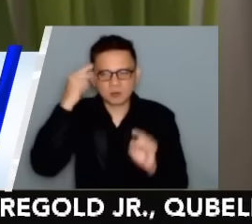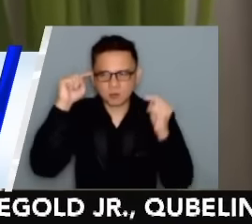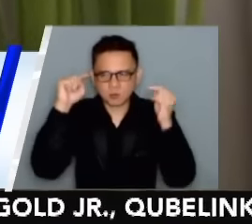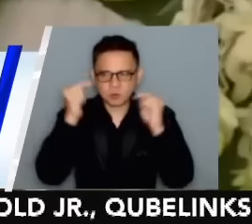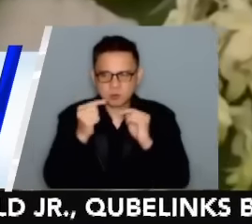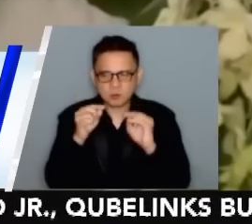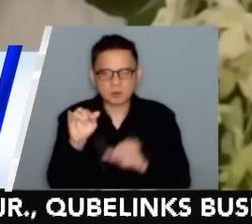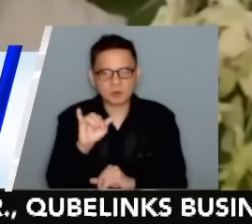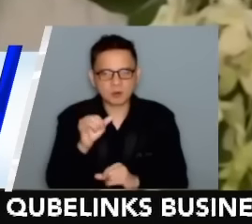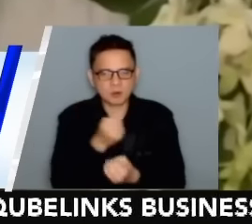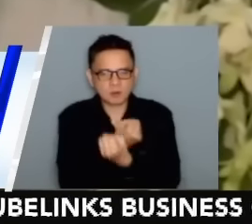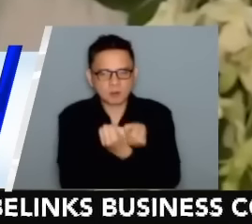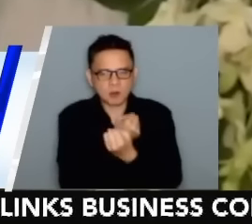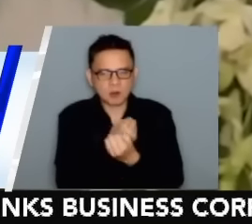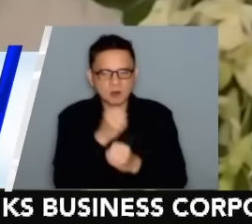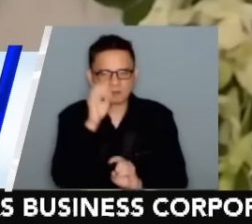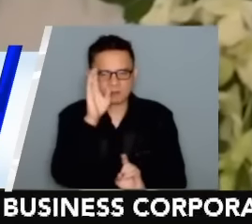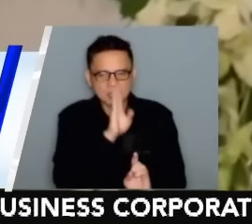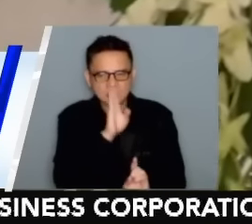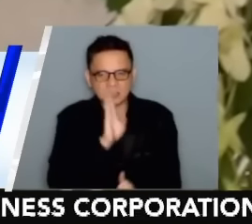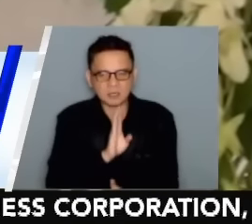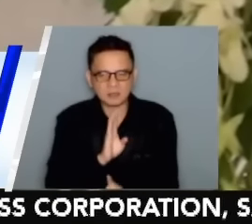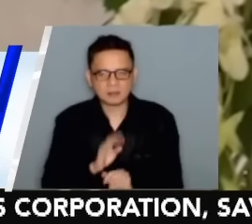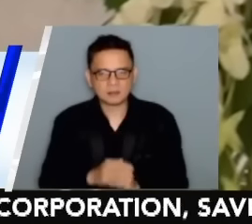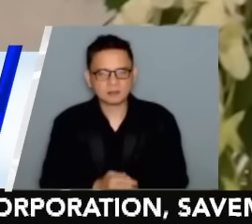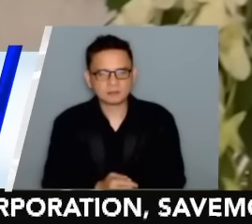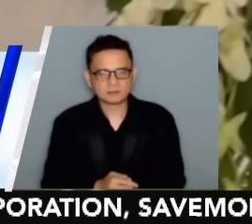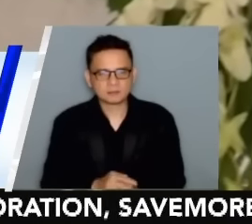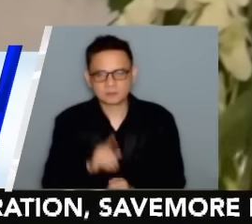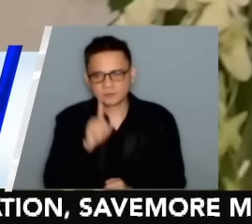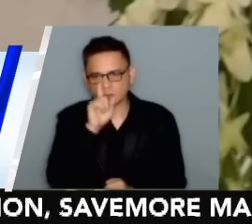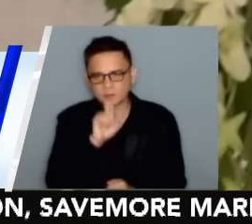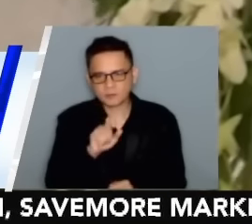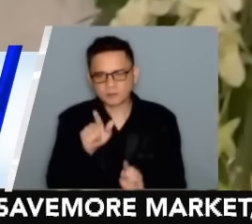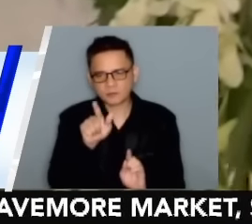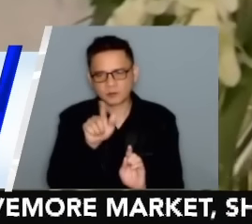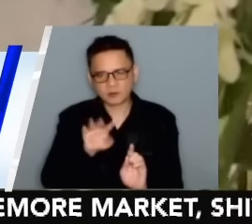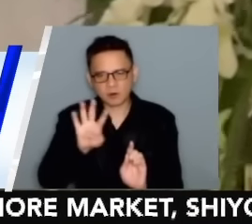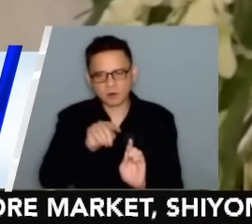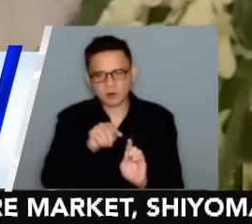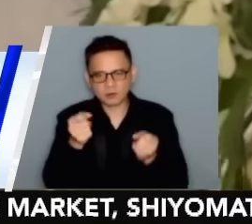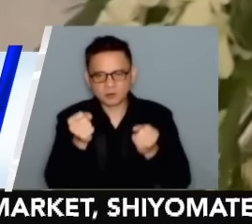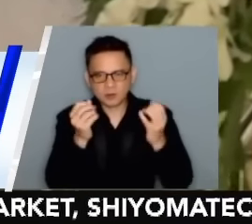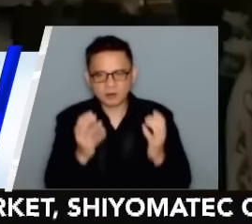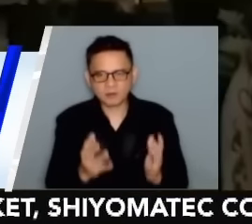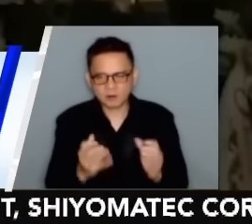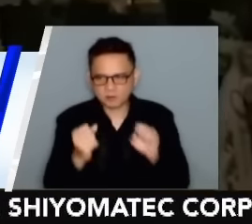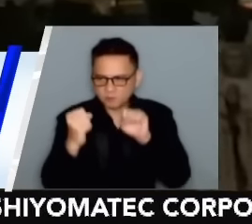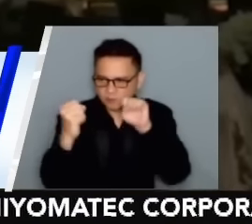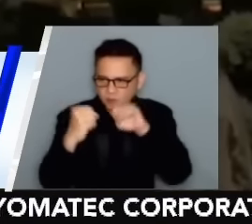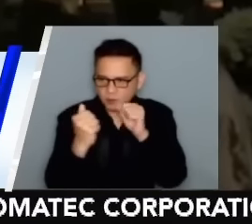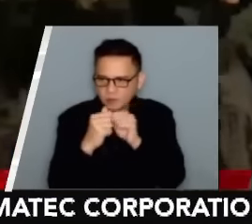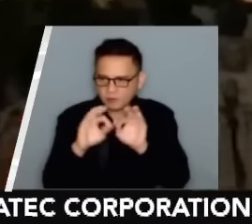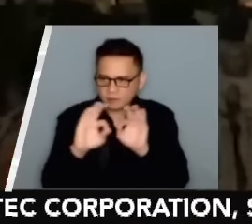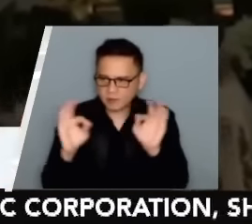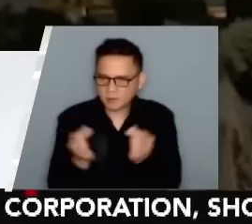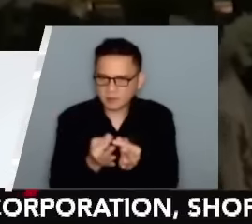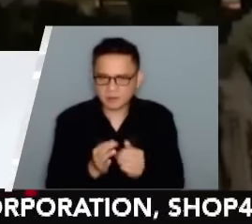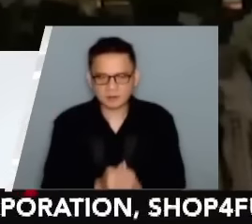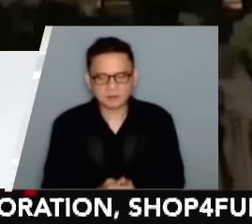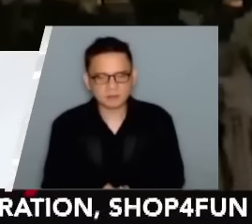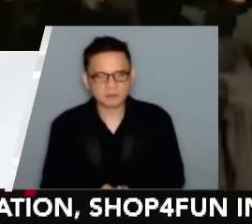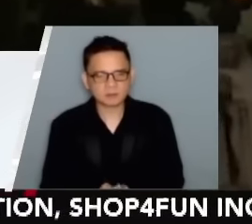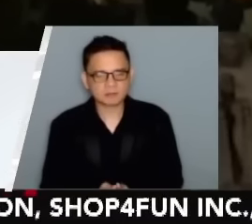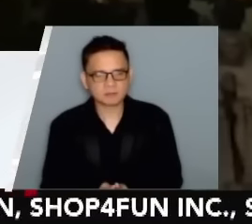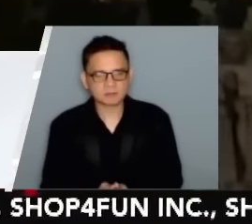dibdib nakipag-ayos na ang 18 anyos na driver ng motorsiklo sa iniwang pamilya ng biktima Masamang masama yung p